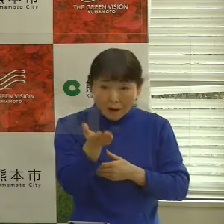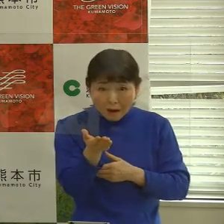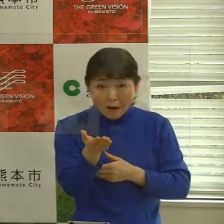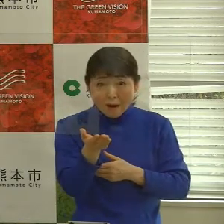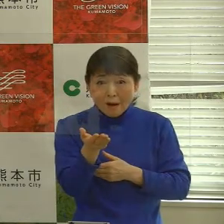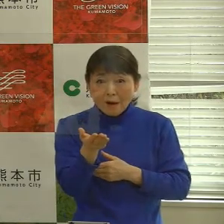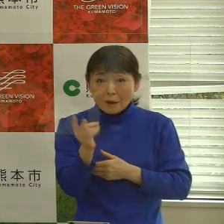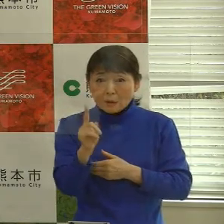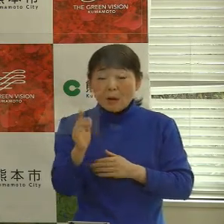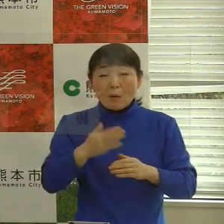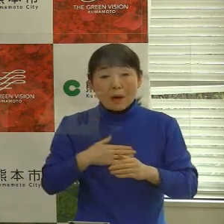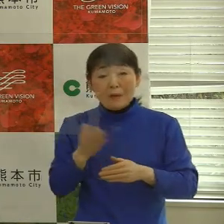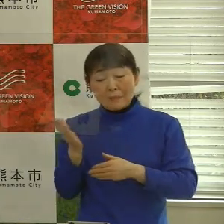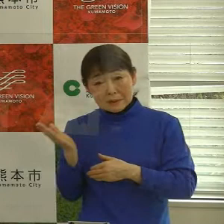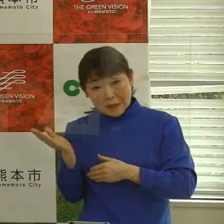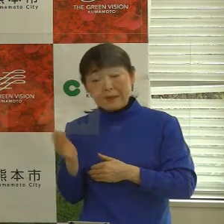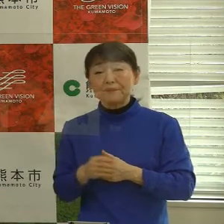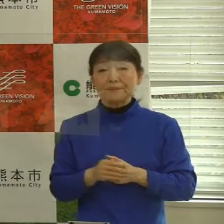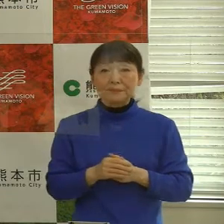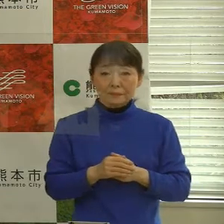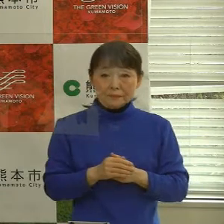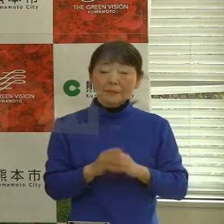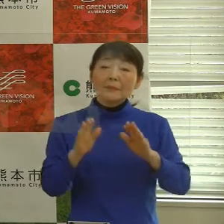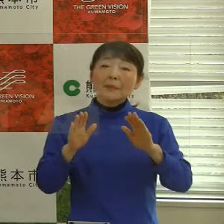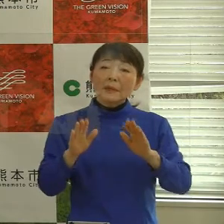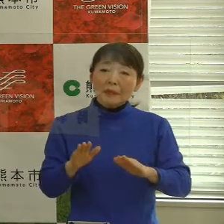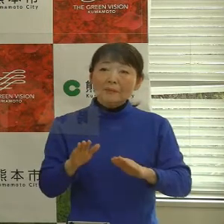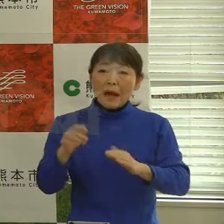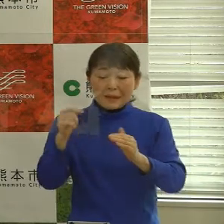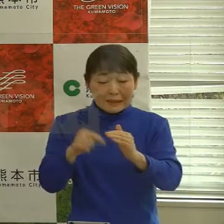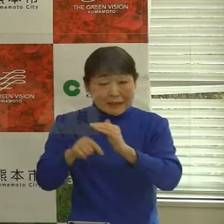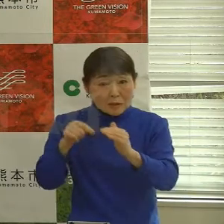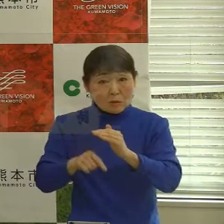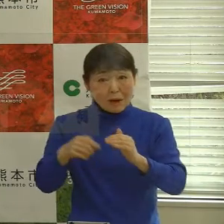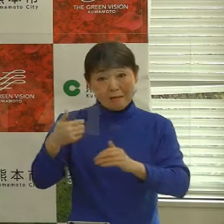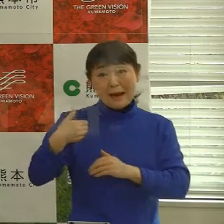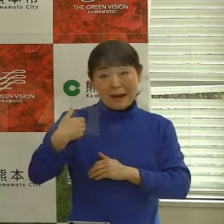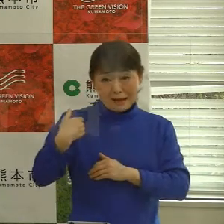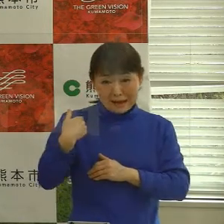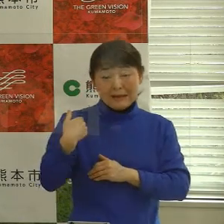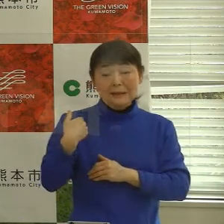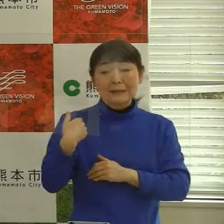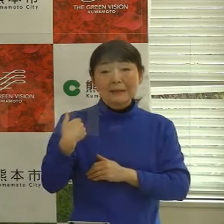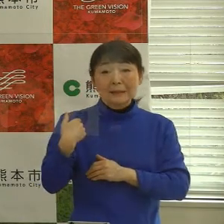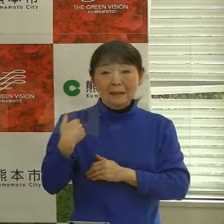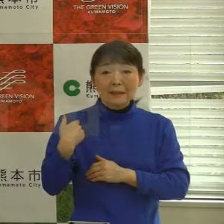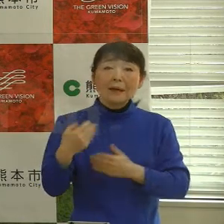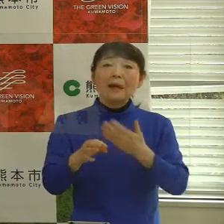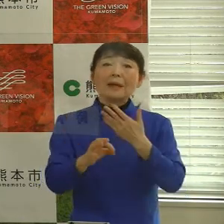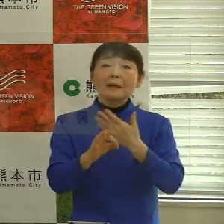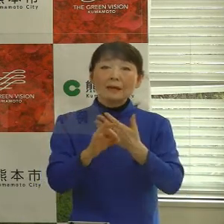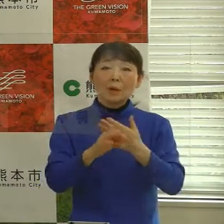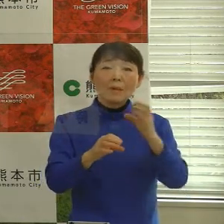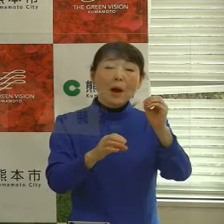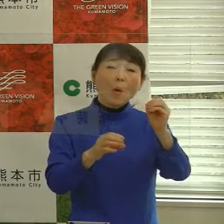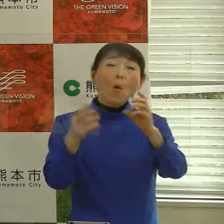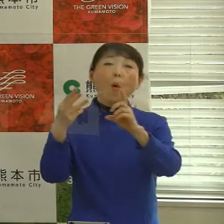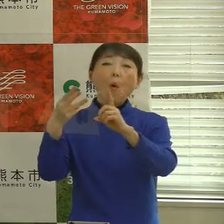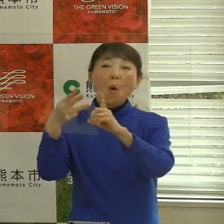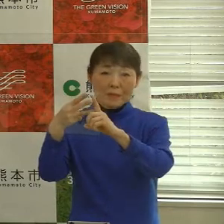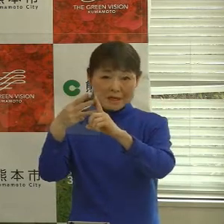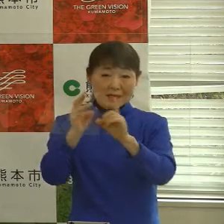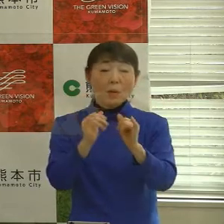その辺はなんか今現時点で 分 かっている 、現時点ではちょっとなぜかというのはちょっと分かってないのと、それから例えば OB の方がそ